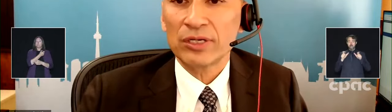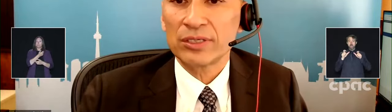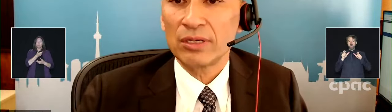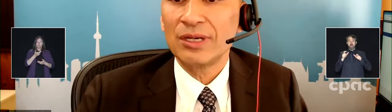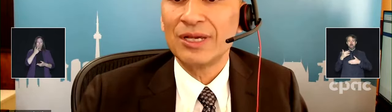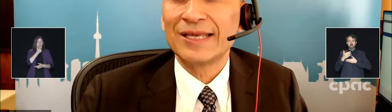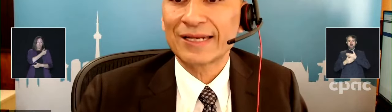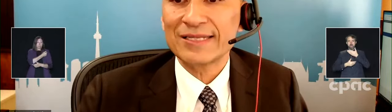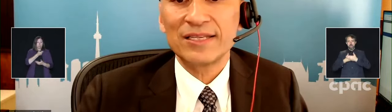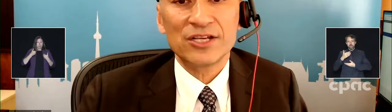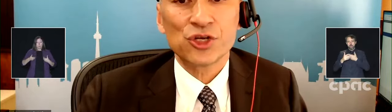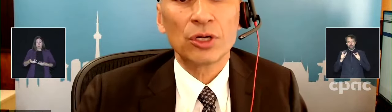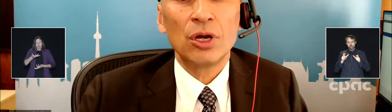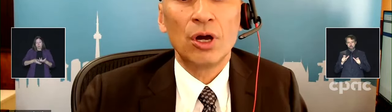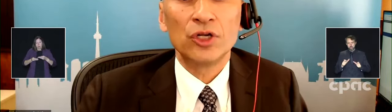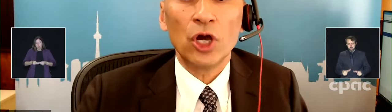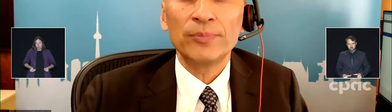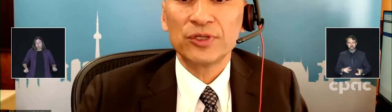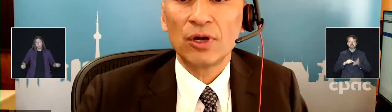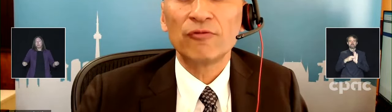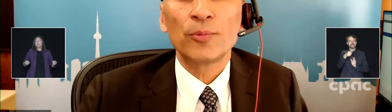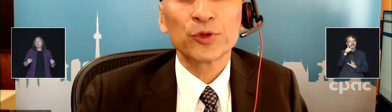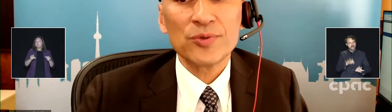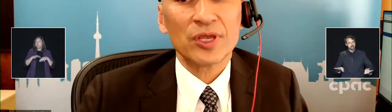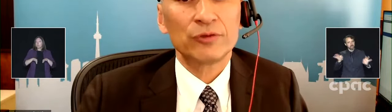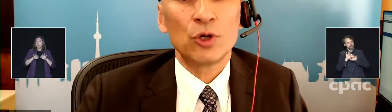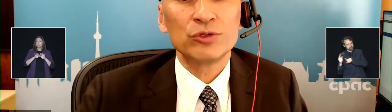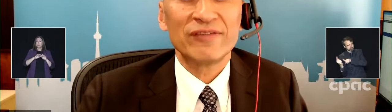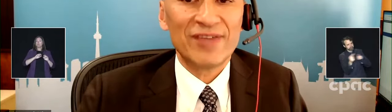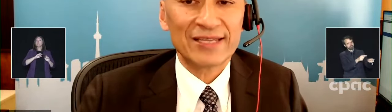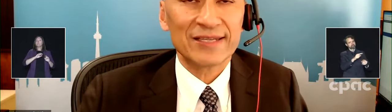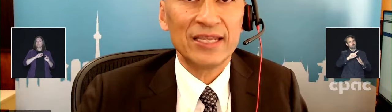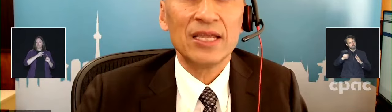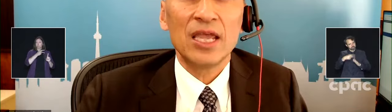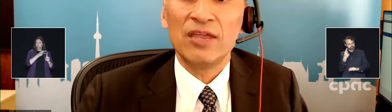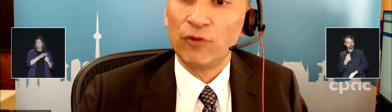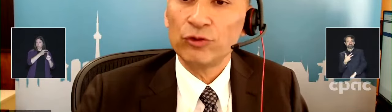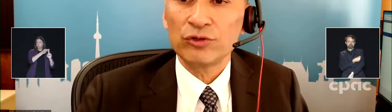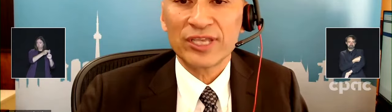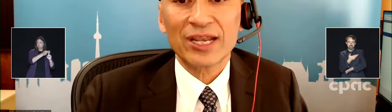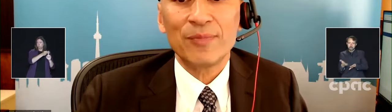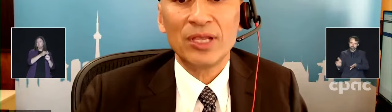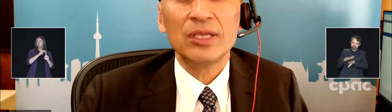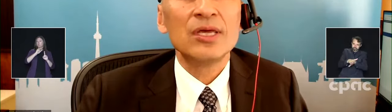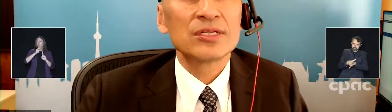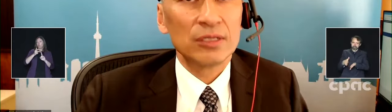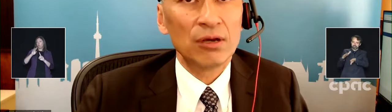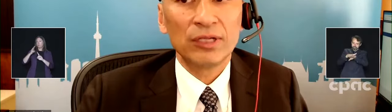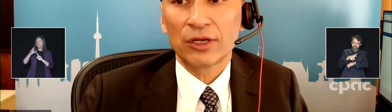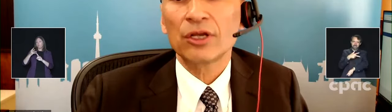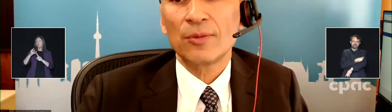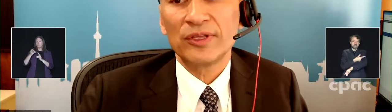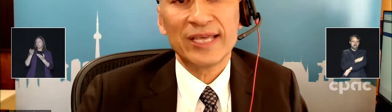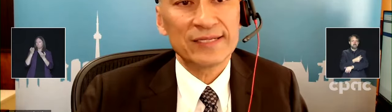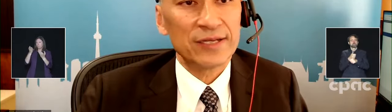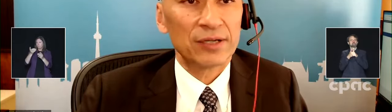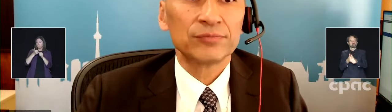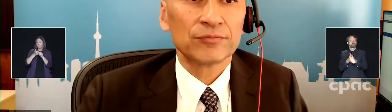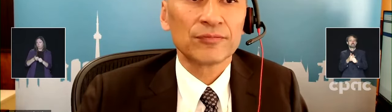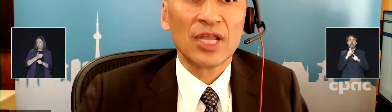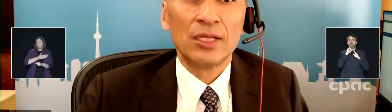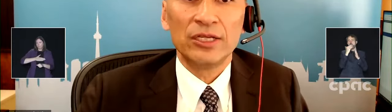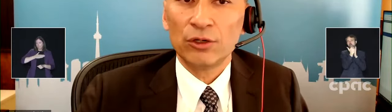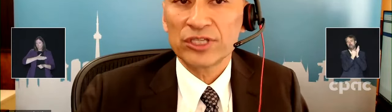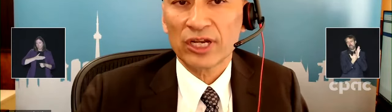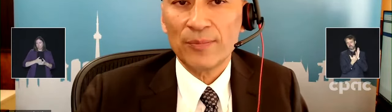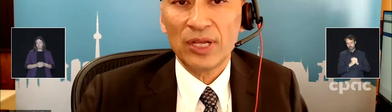de rester à jour en obtenant vos premières doses de vaccin et vos doses de rappel selon les recommandations. Les